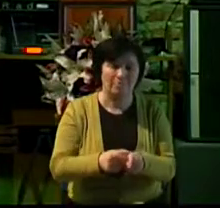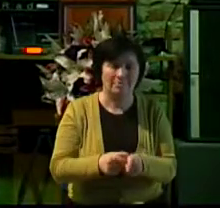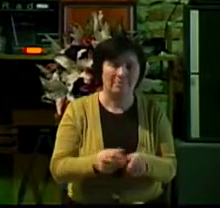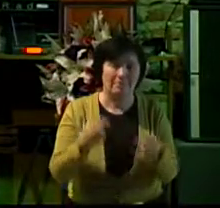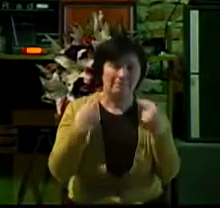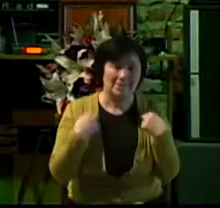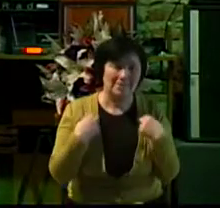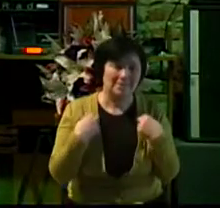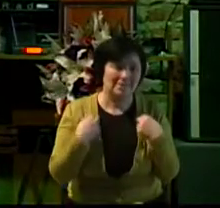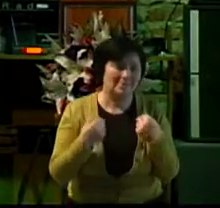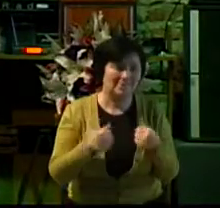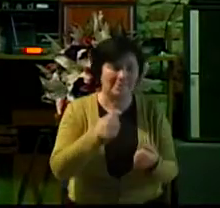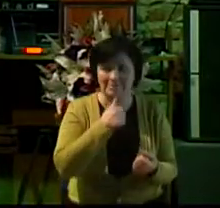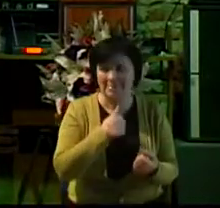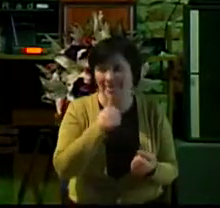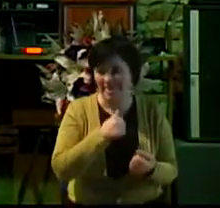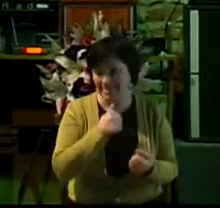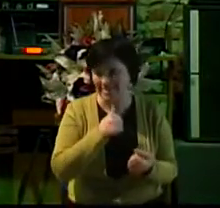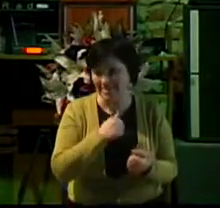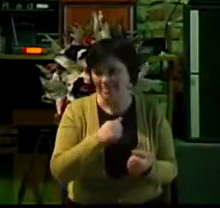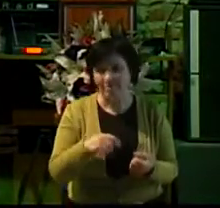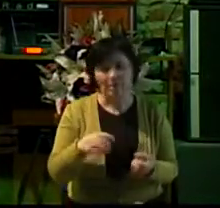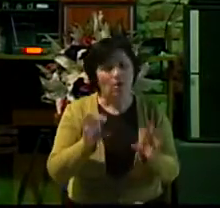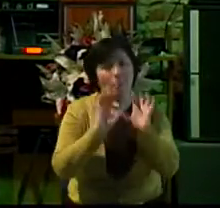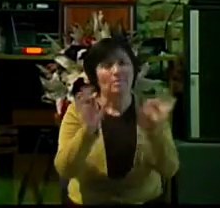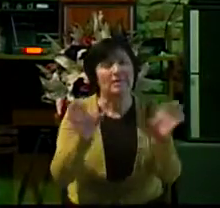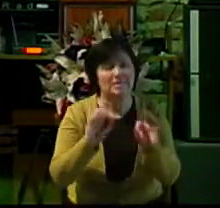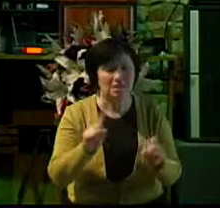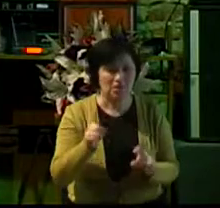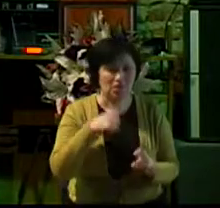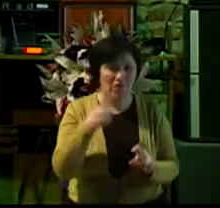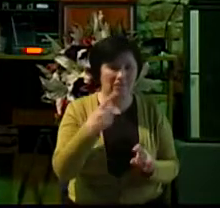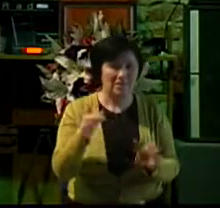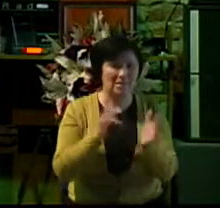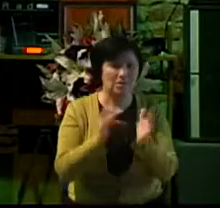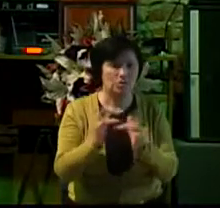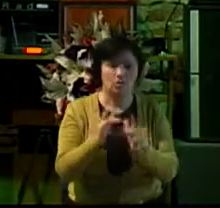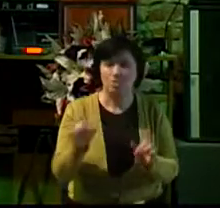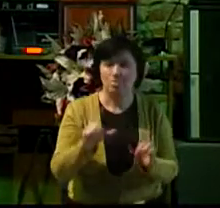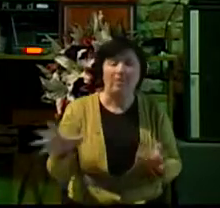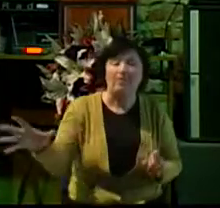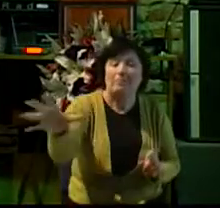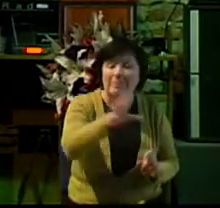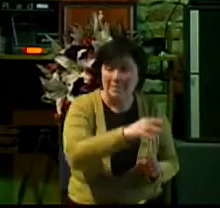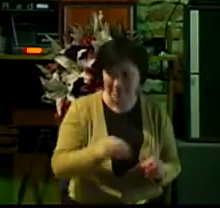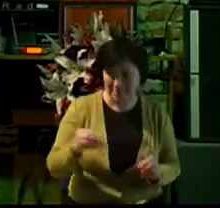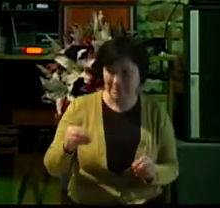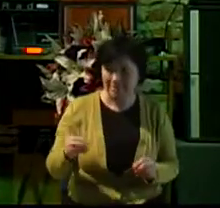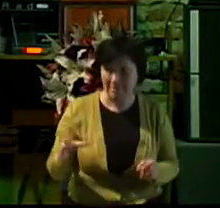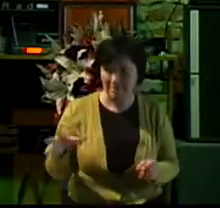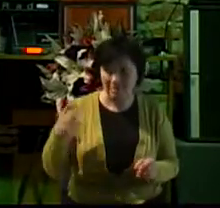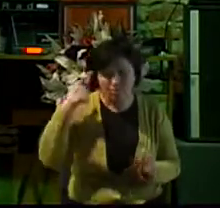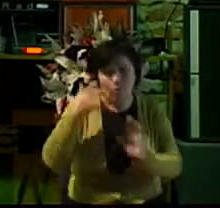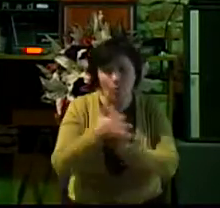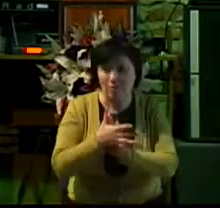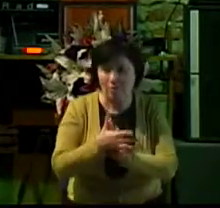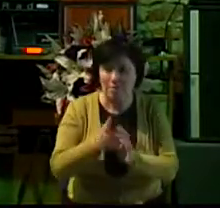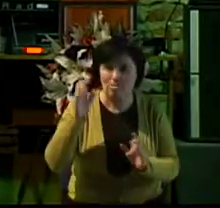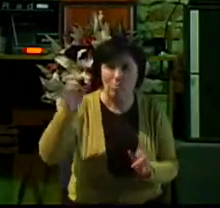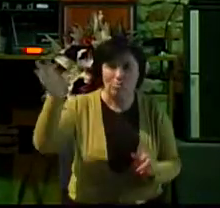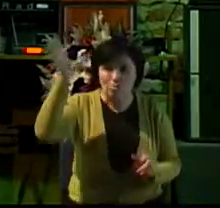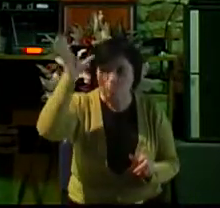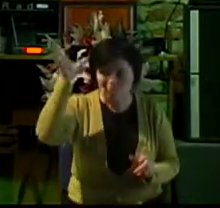ошибаться? Я был уверен абсолютно, но все было по-другому. Поэтому, когда мы читаем вот этот стих и